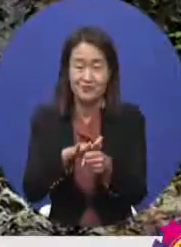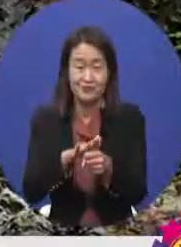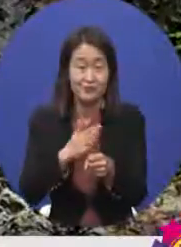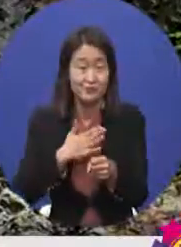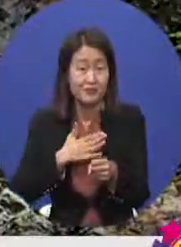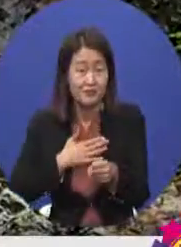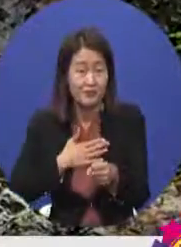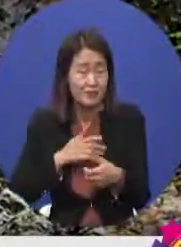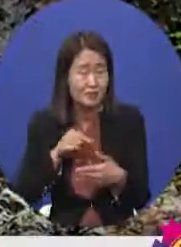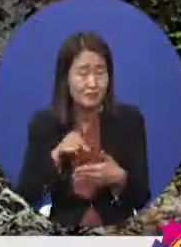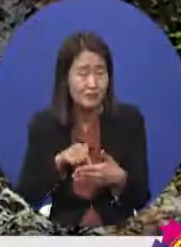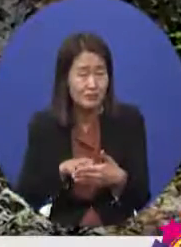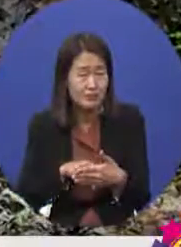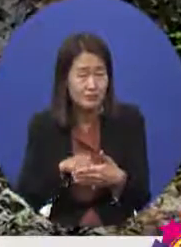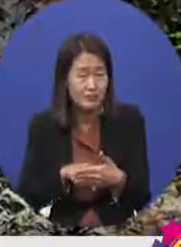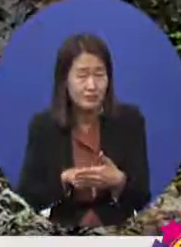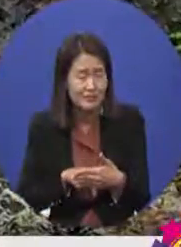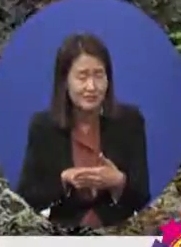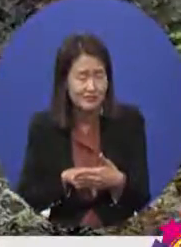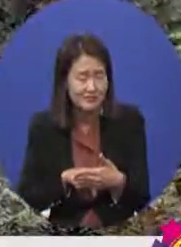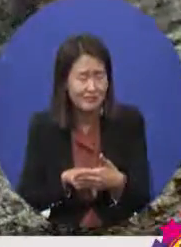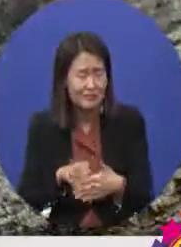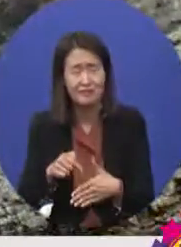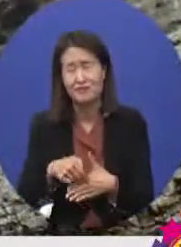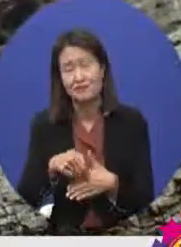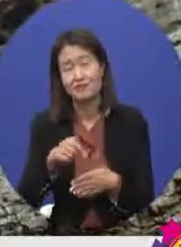사랑하는 이 마음을